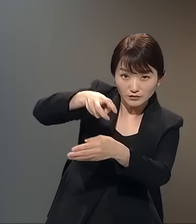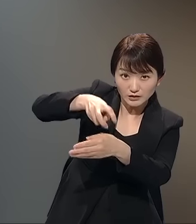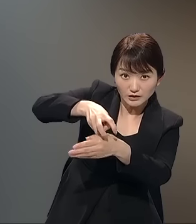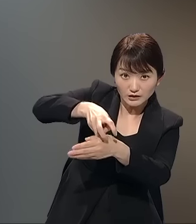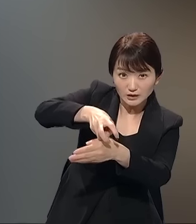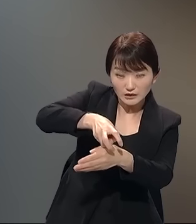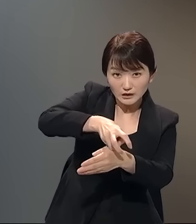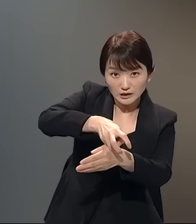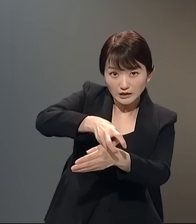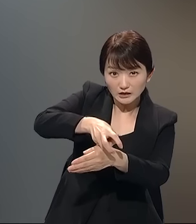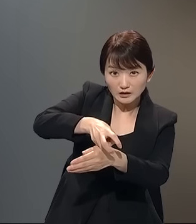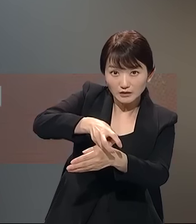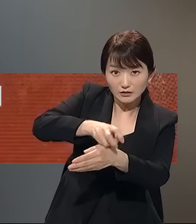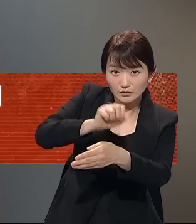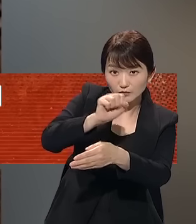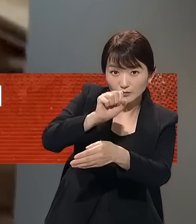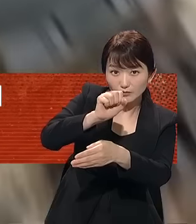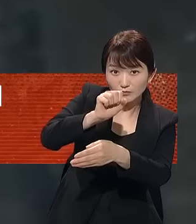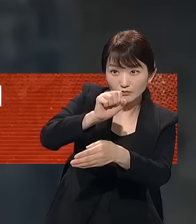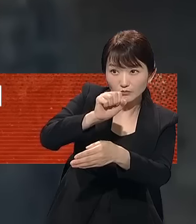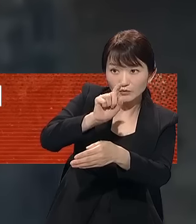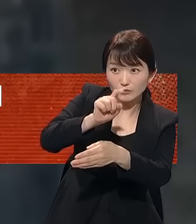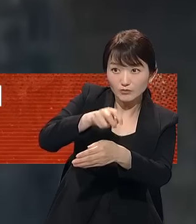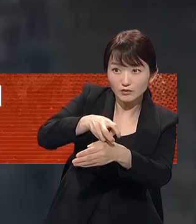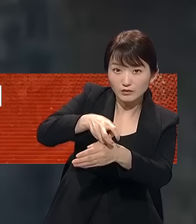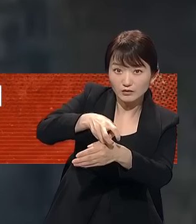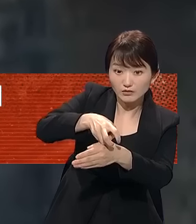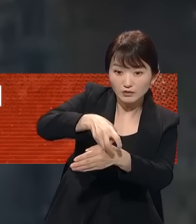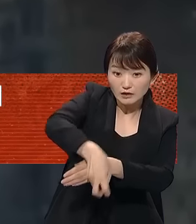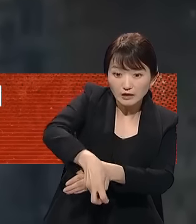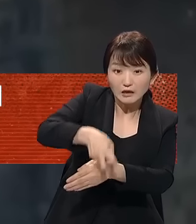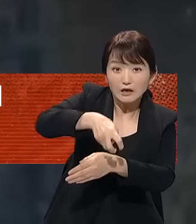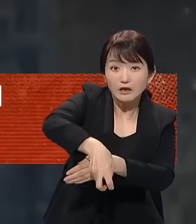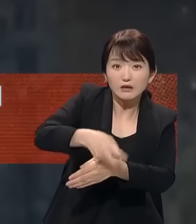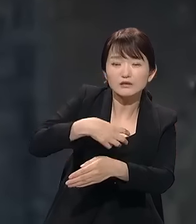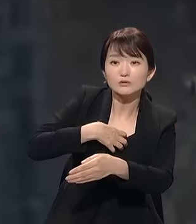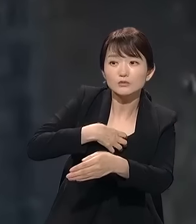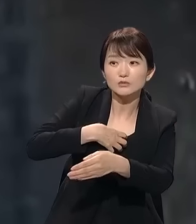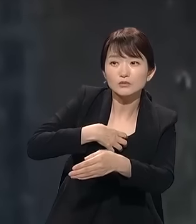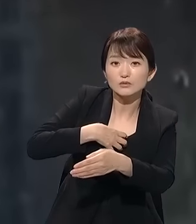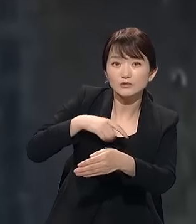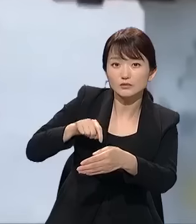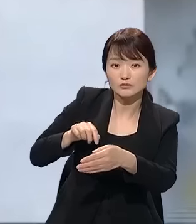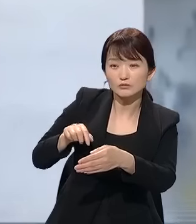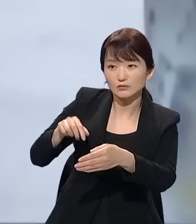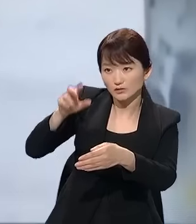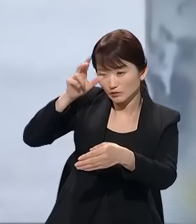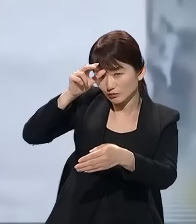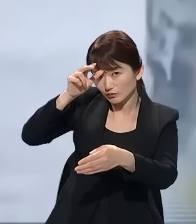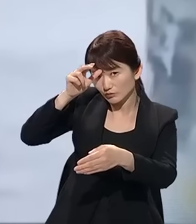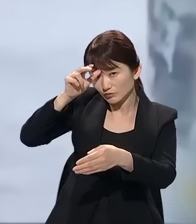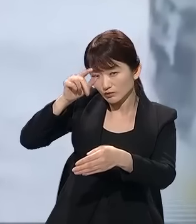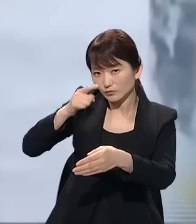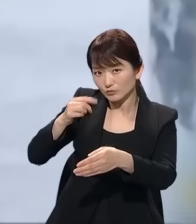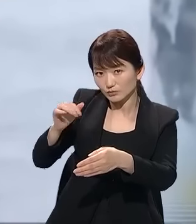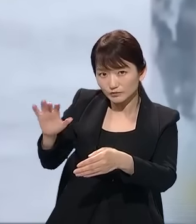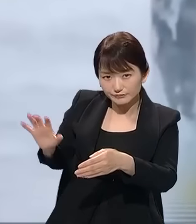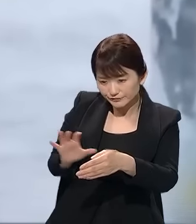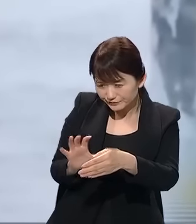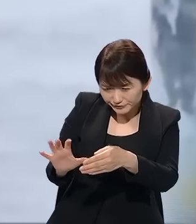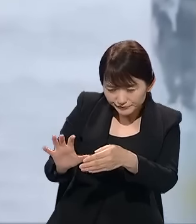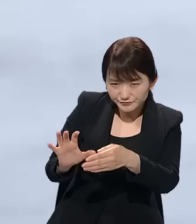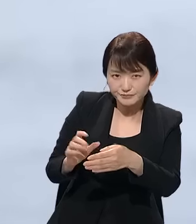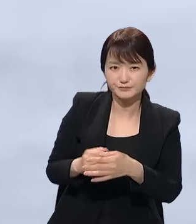걸린 덕분이었는데요. 운전석 캡은 저 떨어질 것 같잖아요. 현장에 출동한 당국은 바로 구조작전에